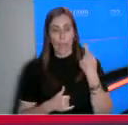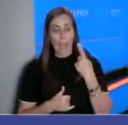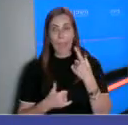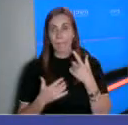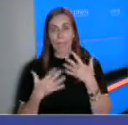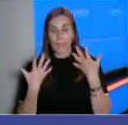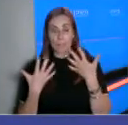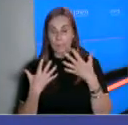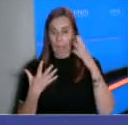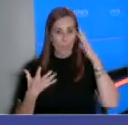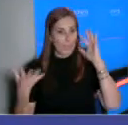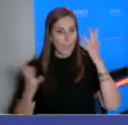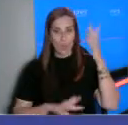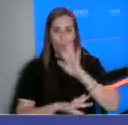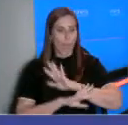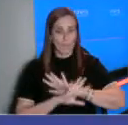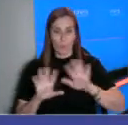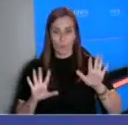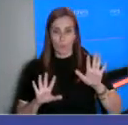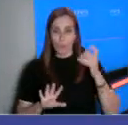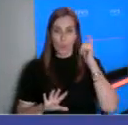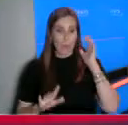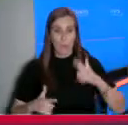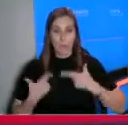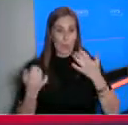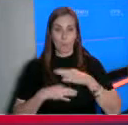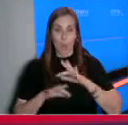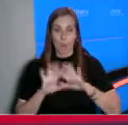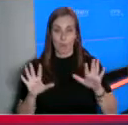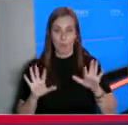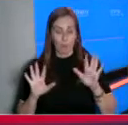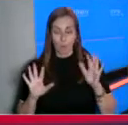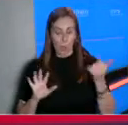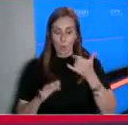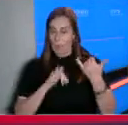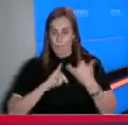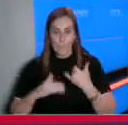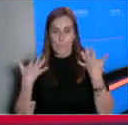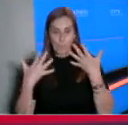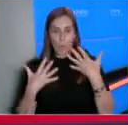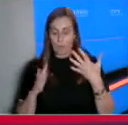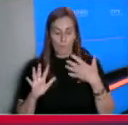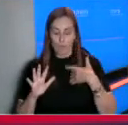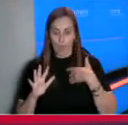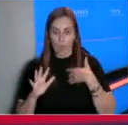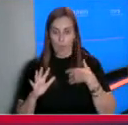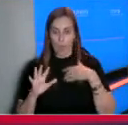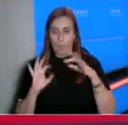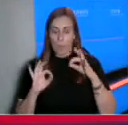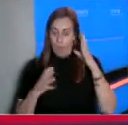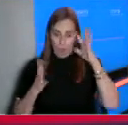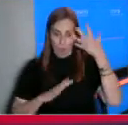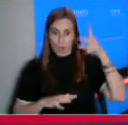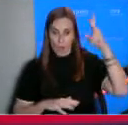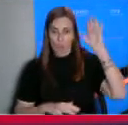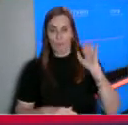הסיפורים המטורפים שאי פעם שמעתי בחיי, כאילו כל פעם אתה מביא לי איזה משהו ואתה מעלה לי טרף הגירוי. כל פעם